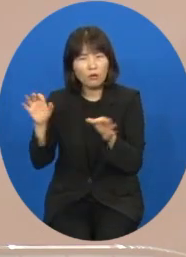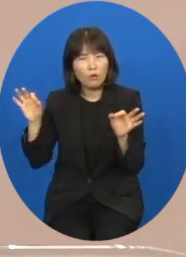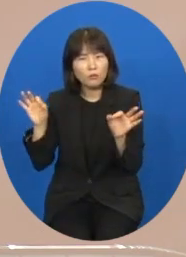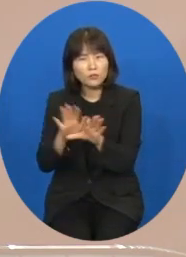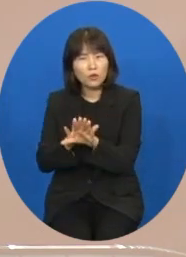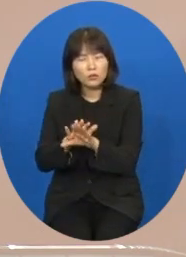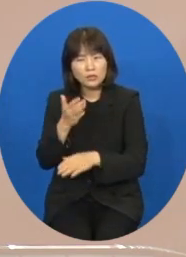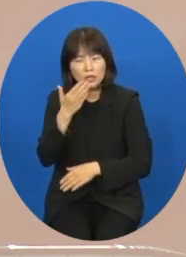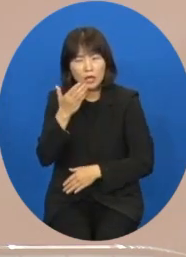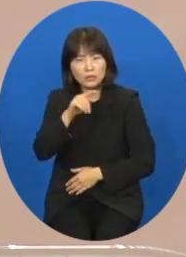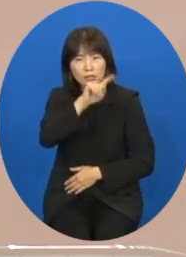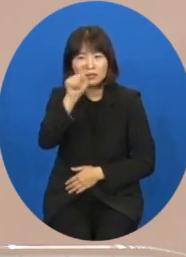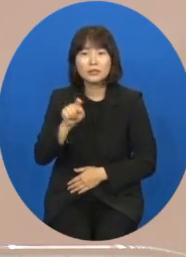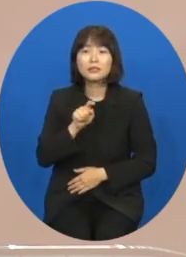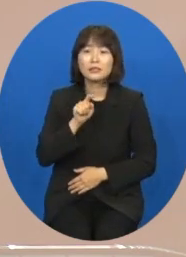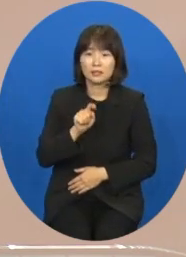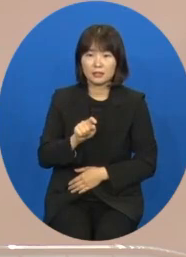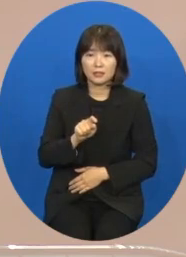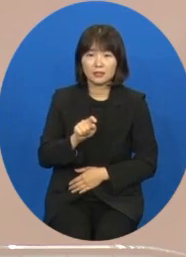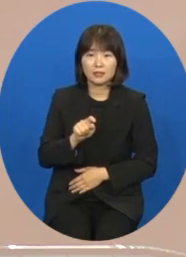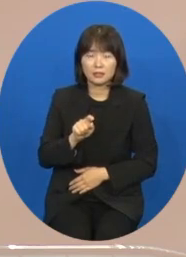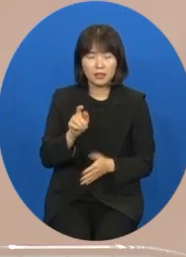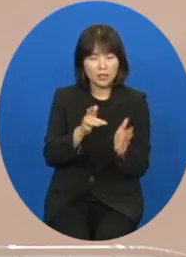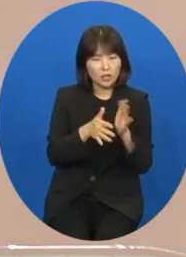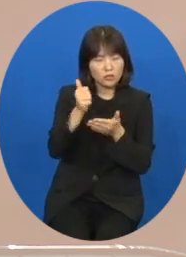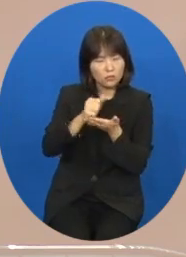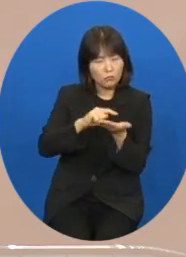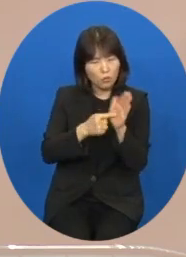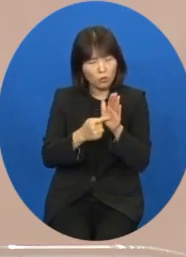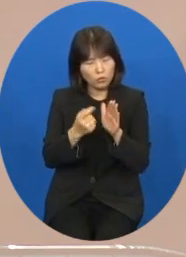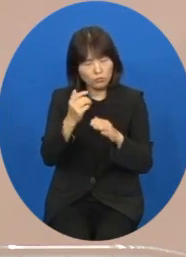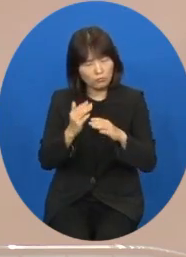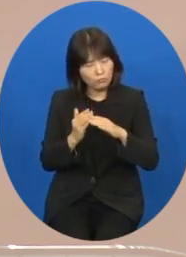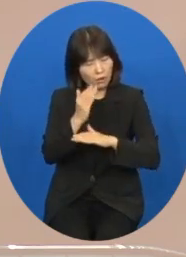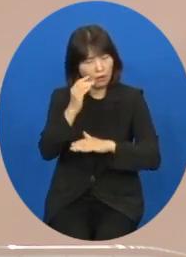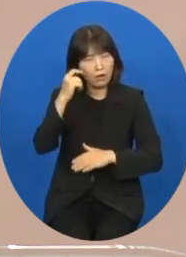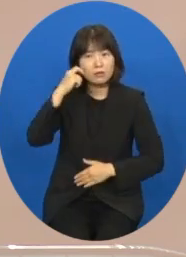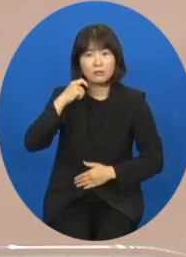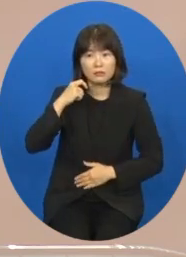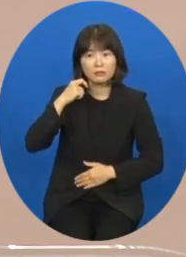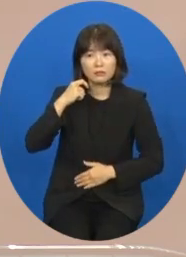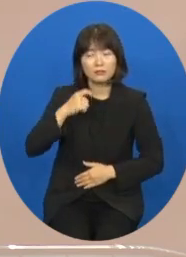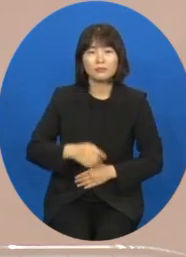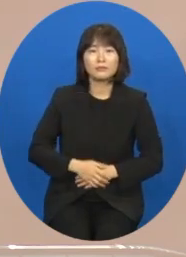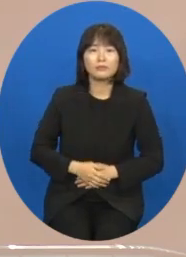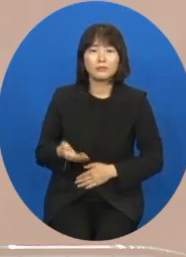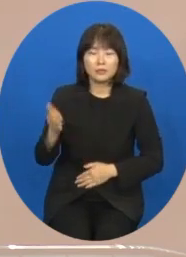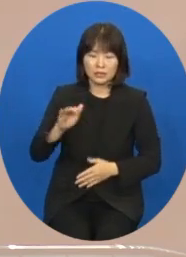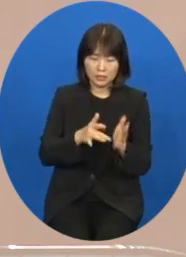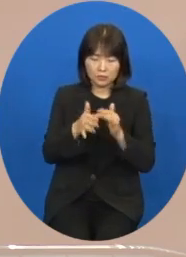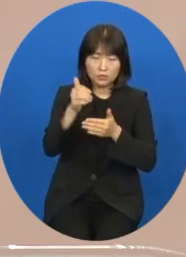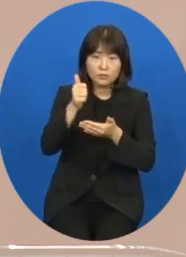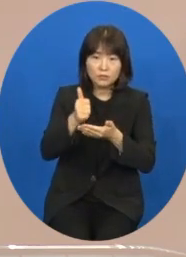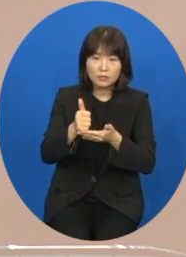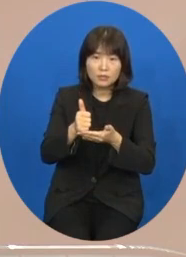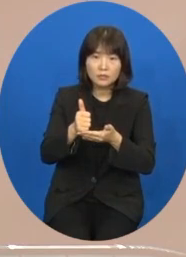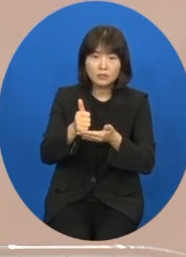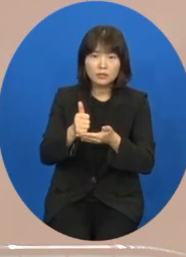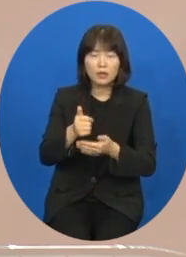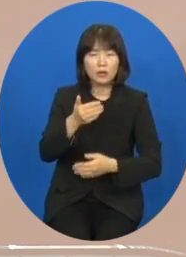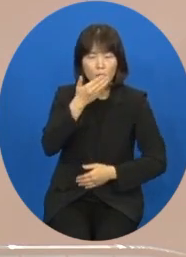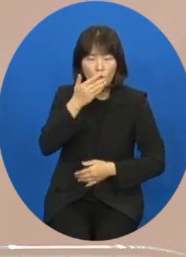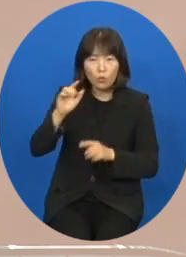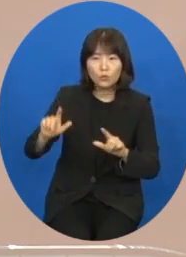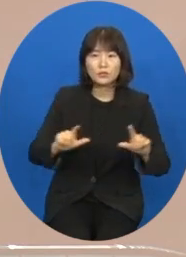없어질 양식인가? 예수님의 표현이 조금 과한 느낌이 듭니다. 근데 예수님께서 이렇게